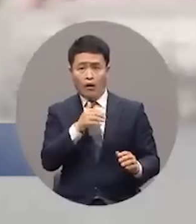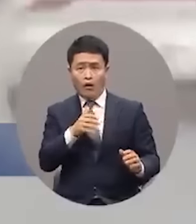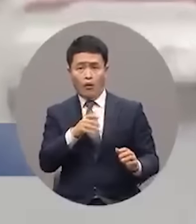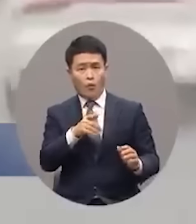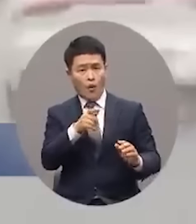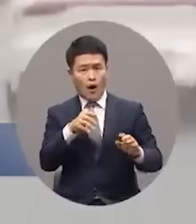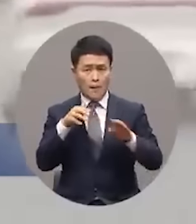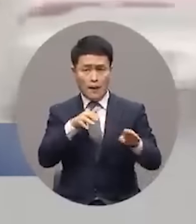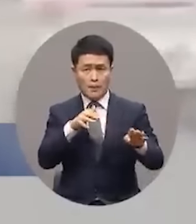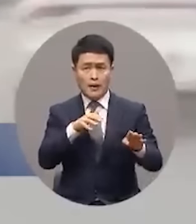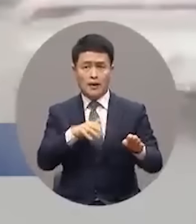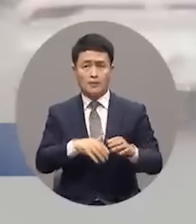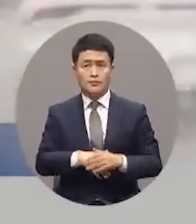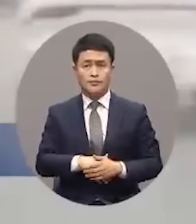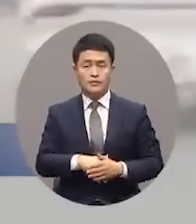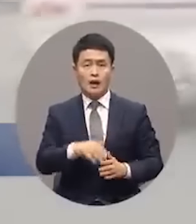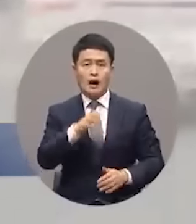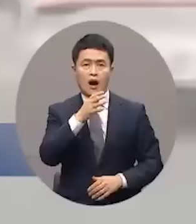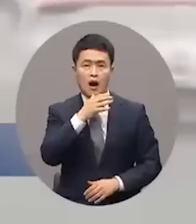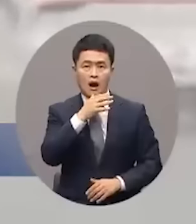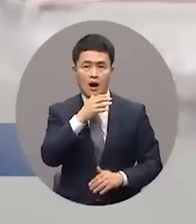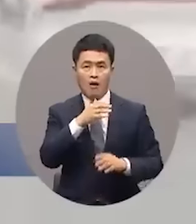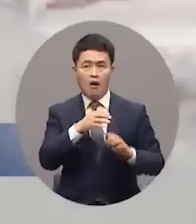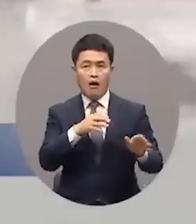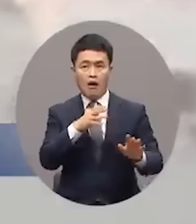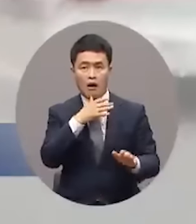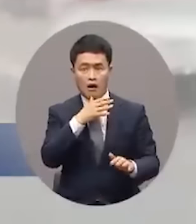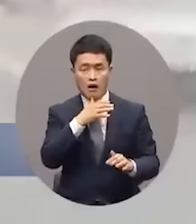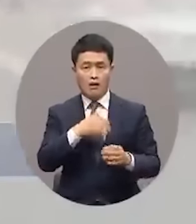와, 막혔다. 와, 안 막았다. 둘이. 와.